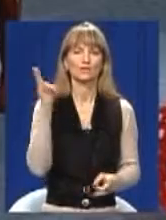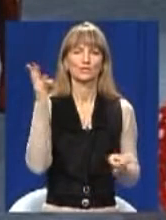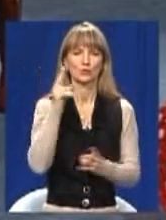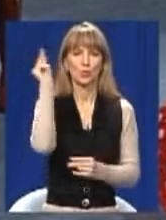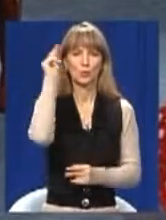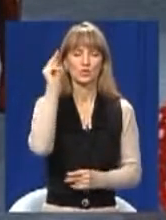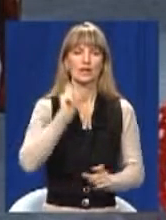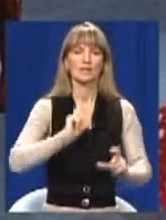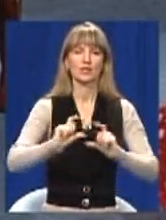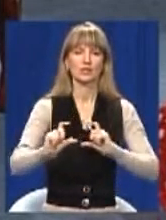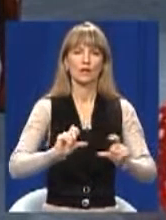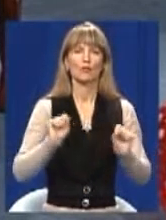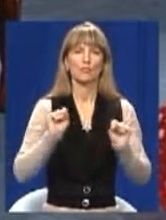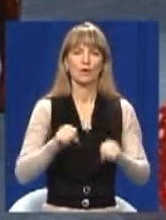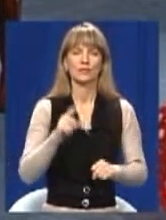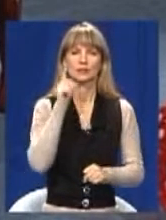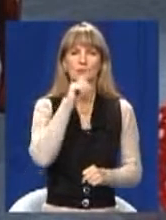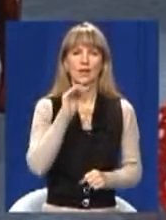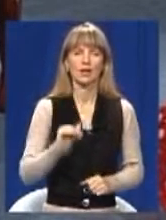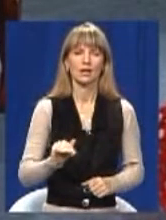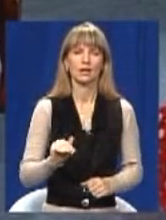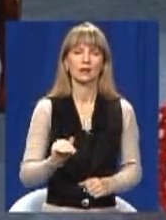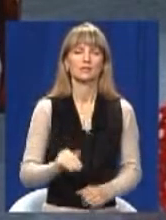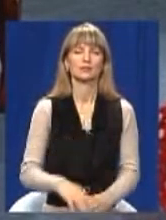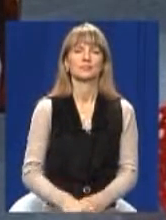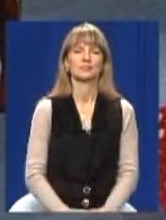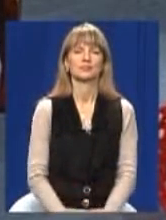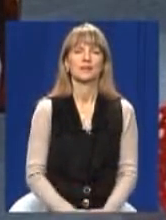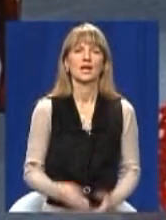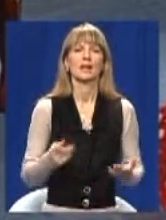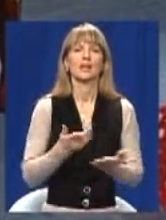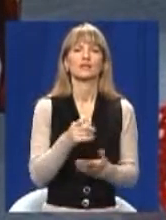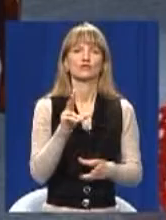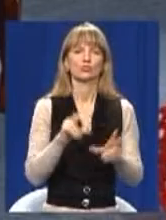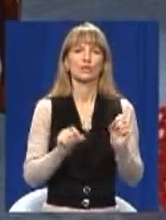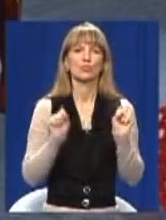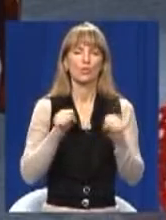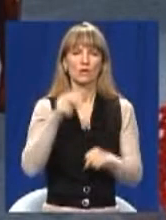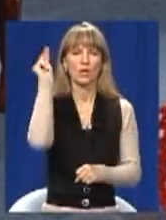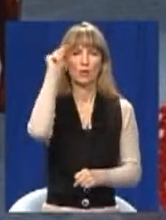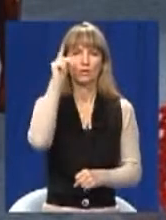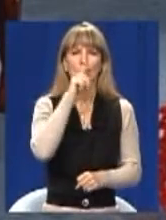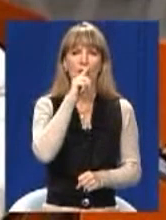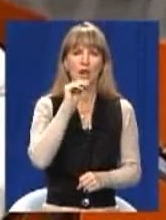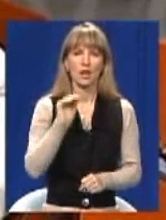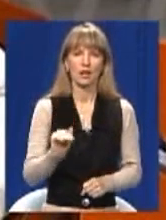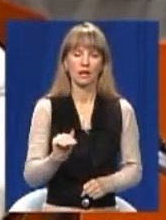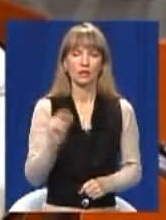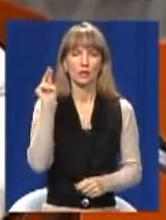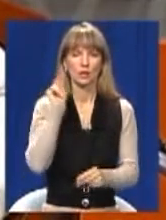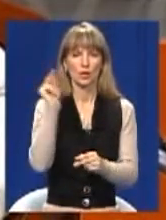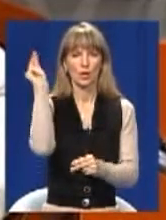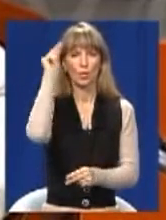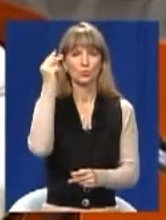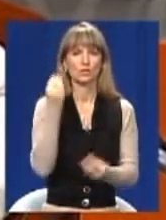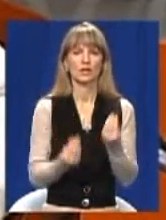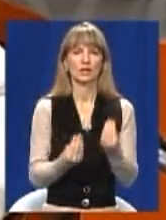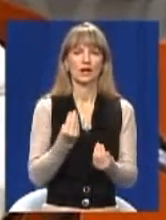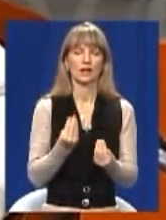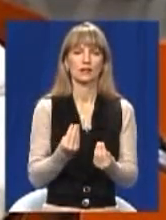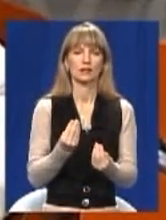вже можна навіть самого маличку. Як ти вважаєш, можна навчитися з маличку на цій